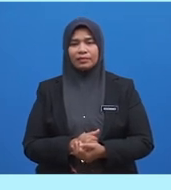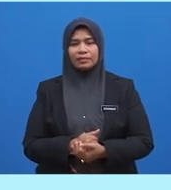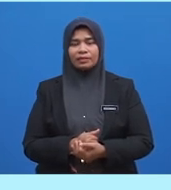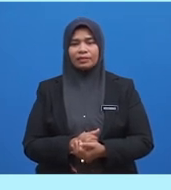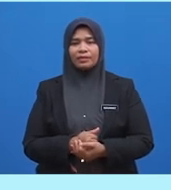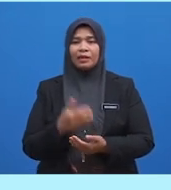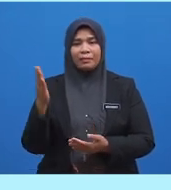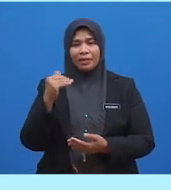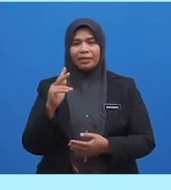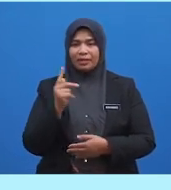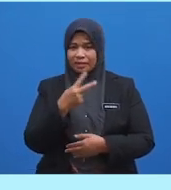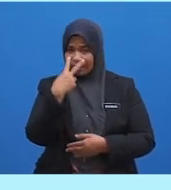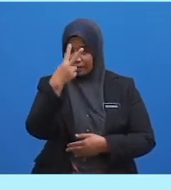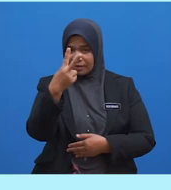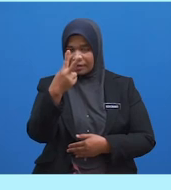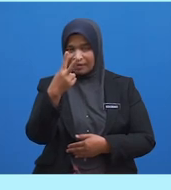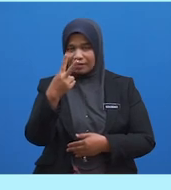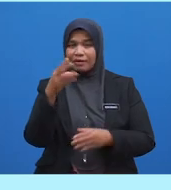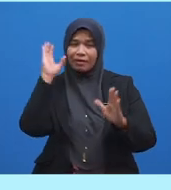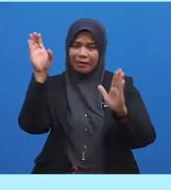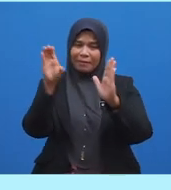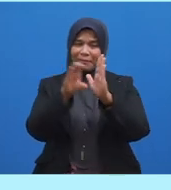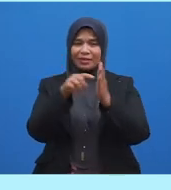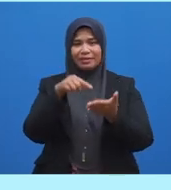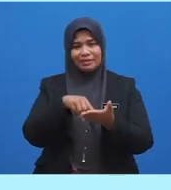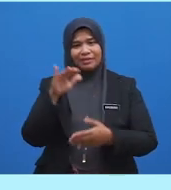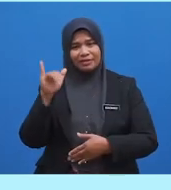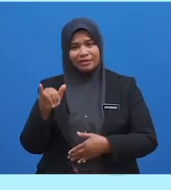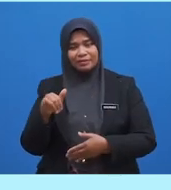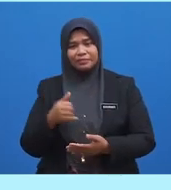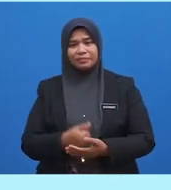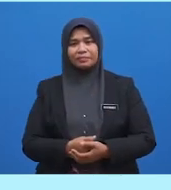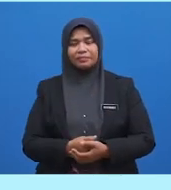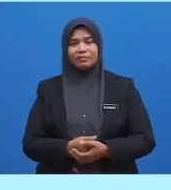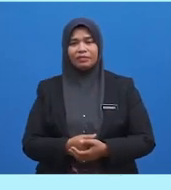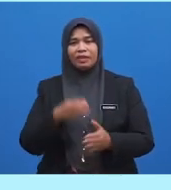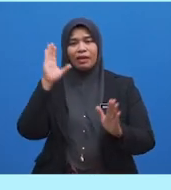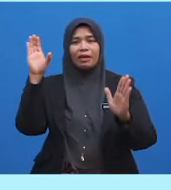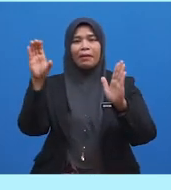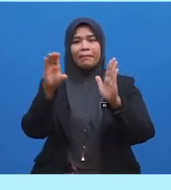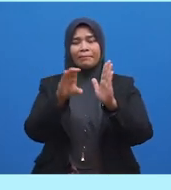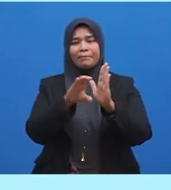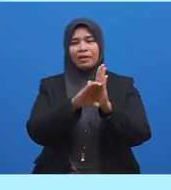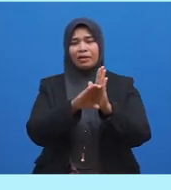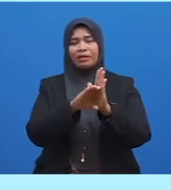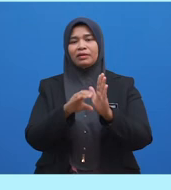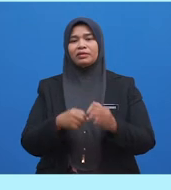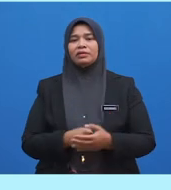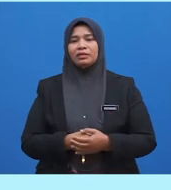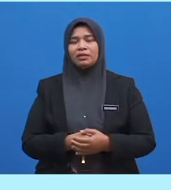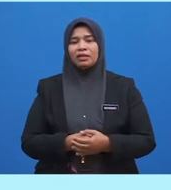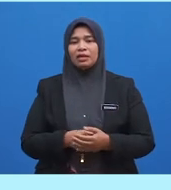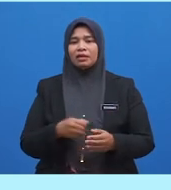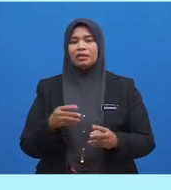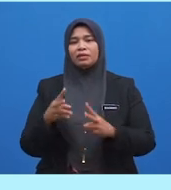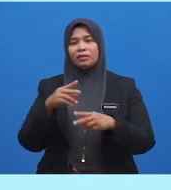Mari kita lihat gambar ini ya Kampar pemandangan